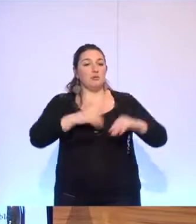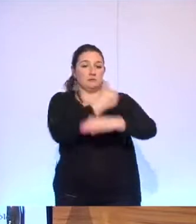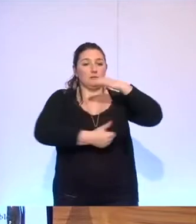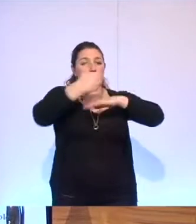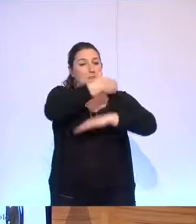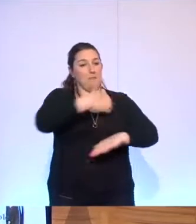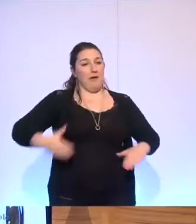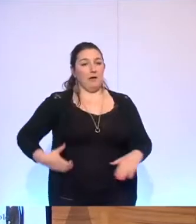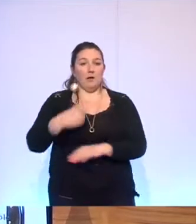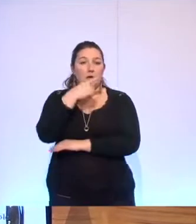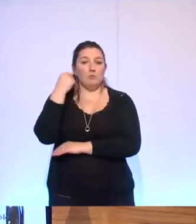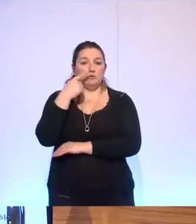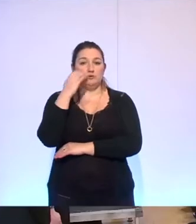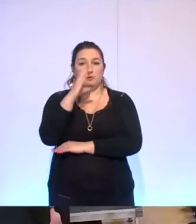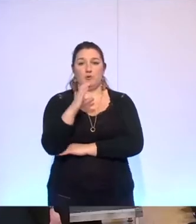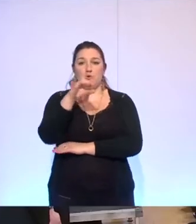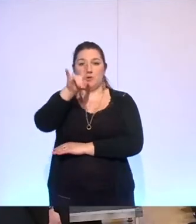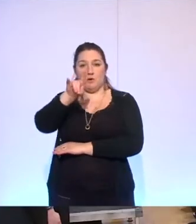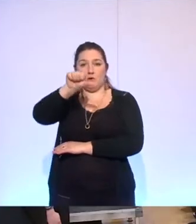Mathieu Chamussy.